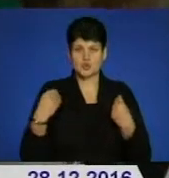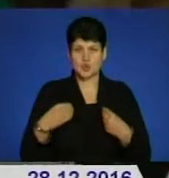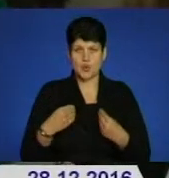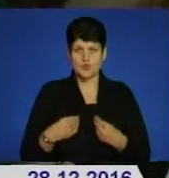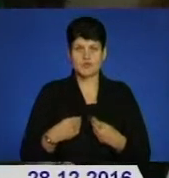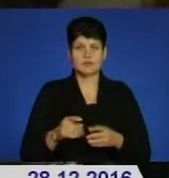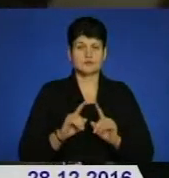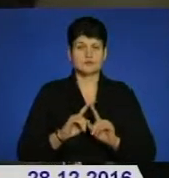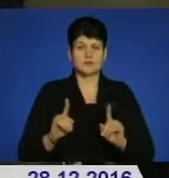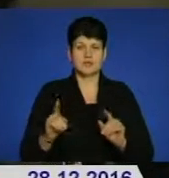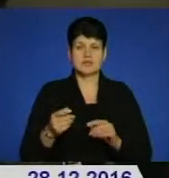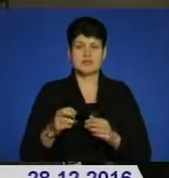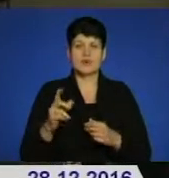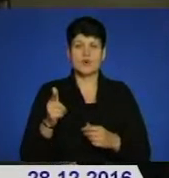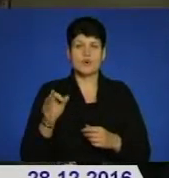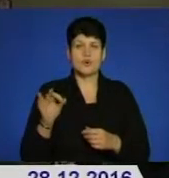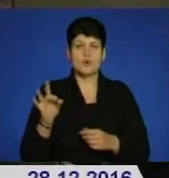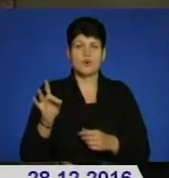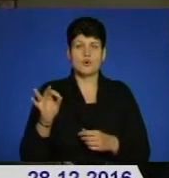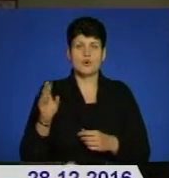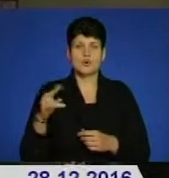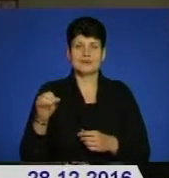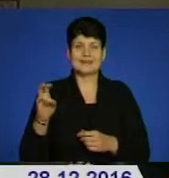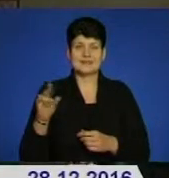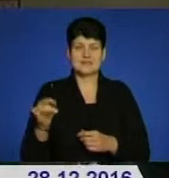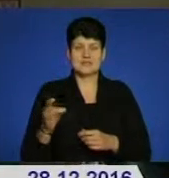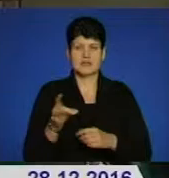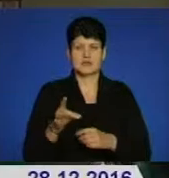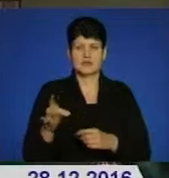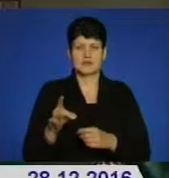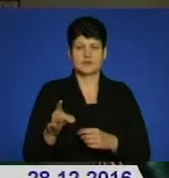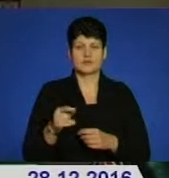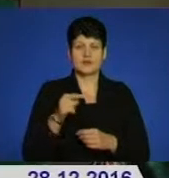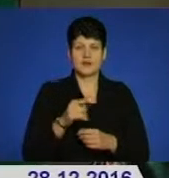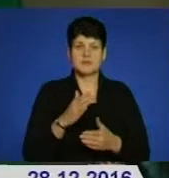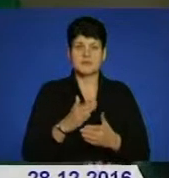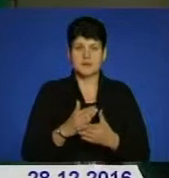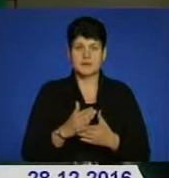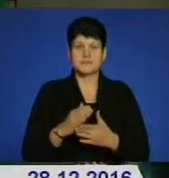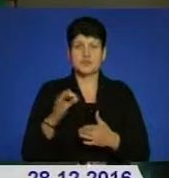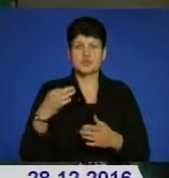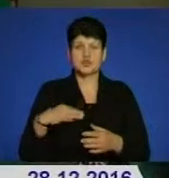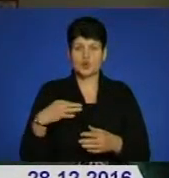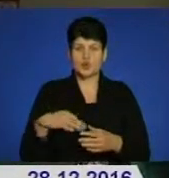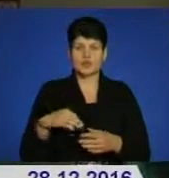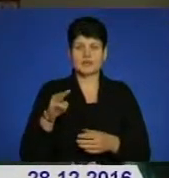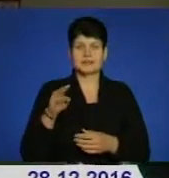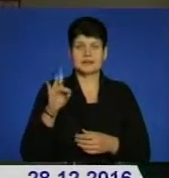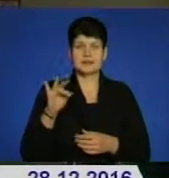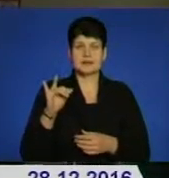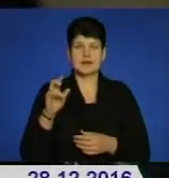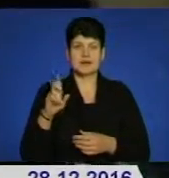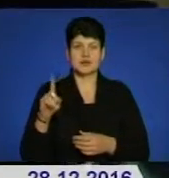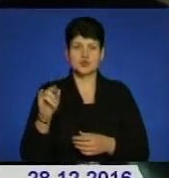Серед них є чоловіча сорочка із тризубом. Це коли тризуб ідентифікувався як не національний символ, а як